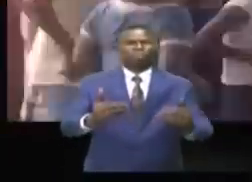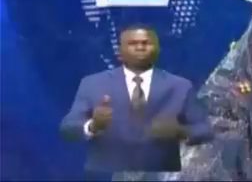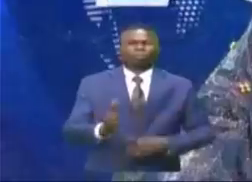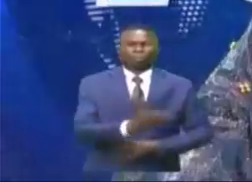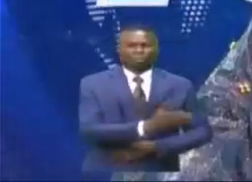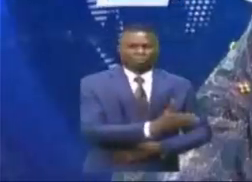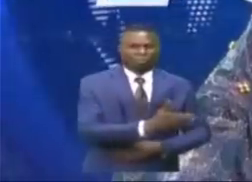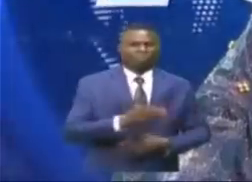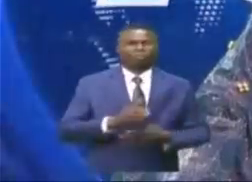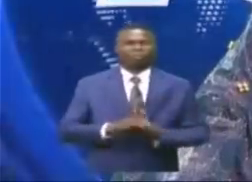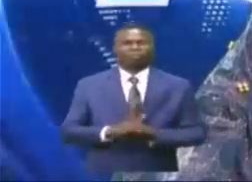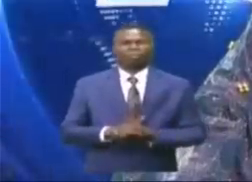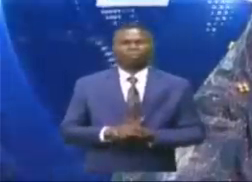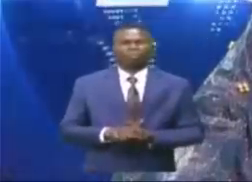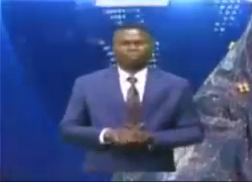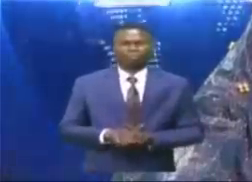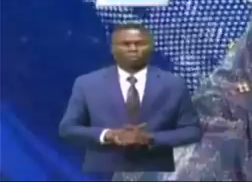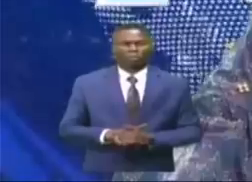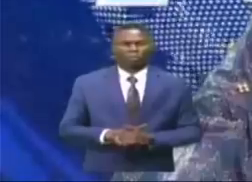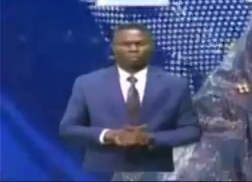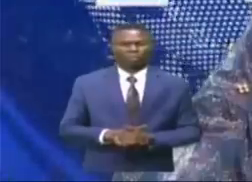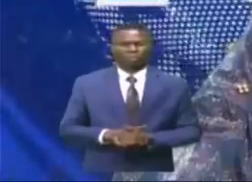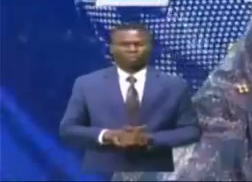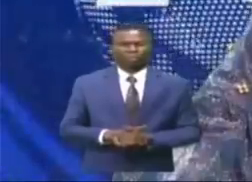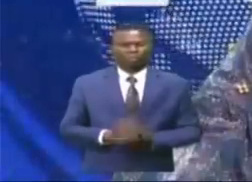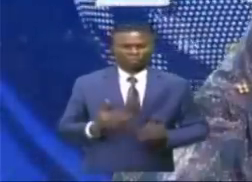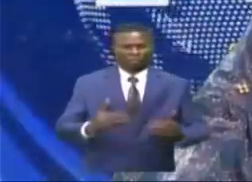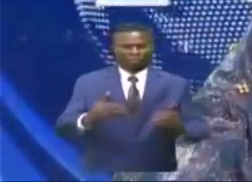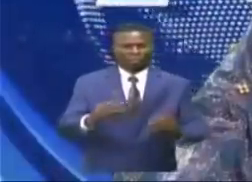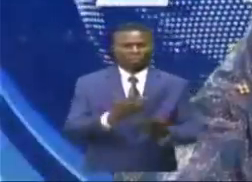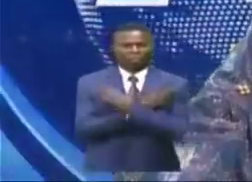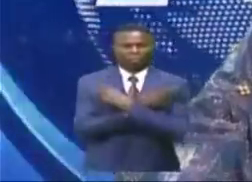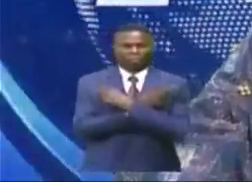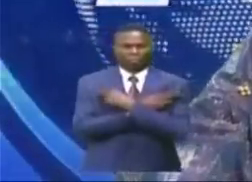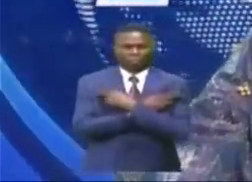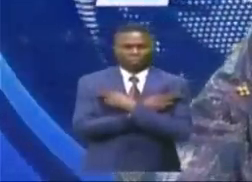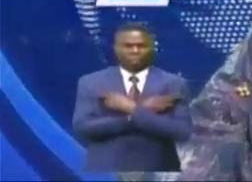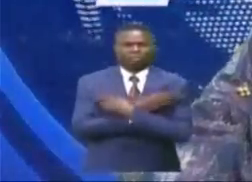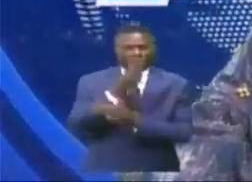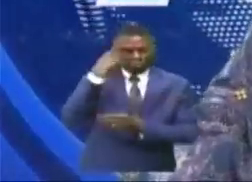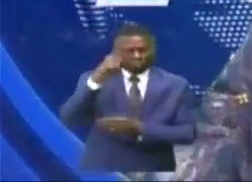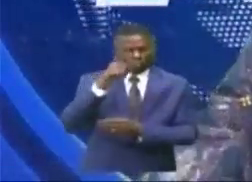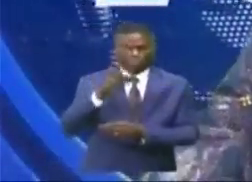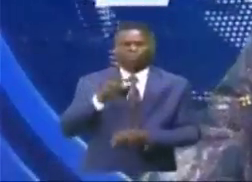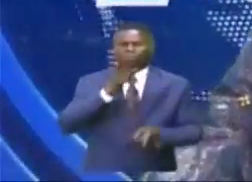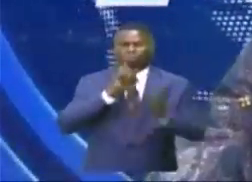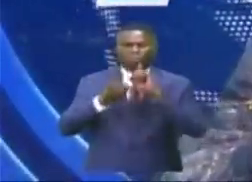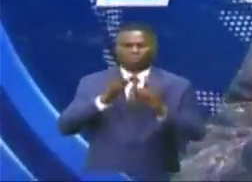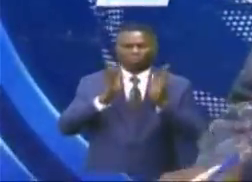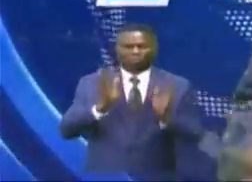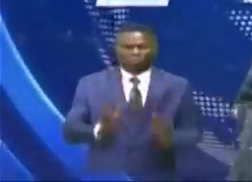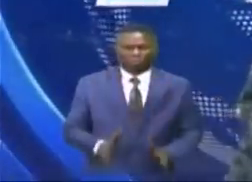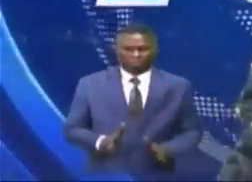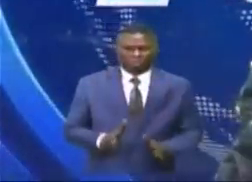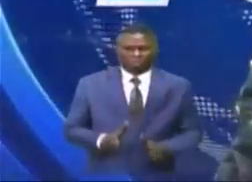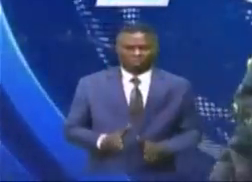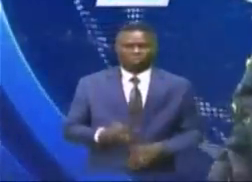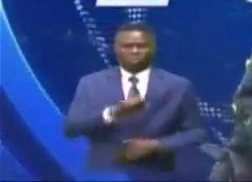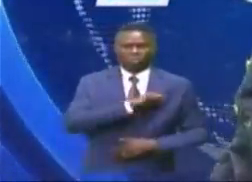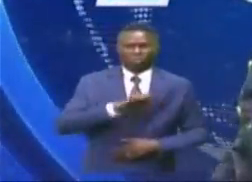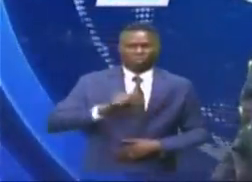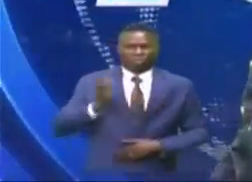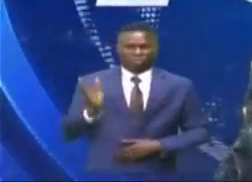d'Ikwango. Elle poursuit ses vacances parlementaires dans la province du Congo central avec une panoplie d'activités.